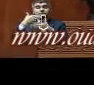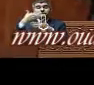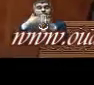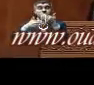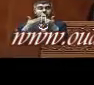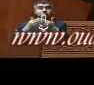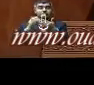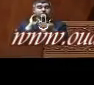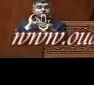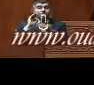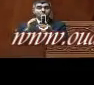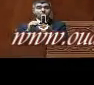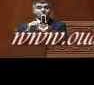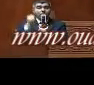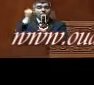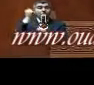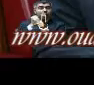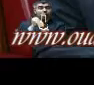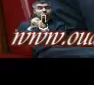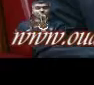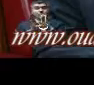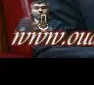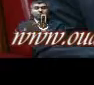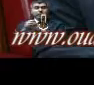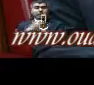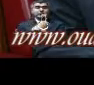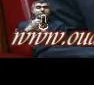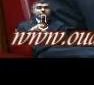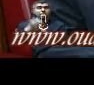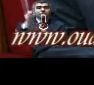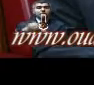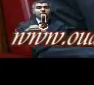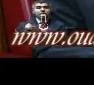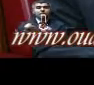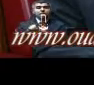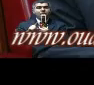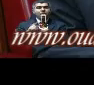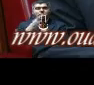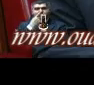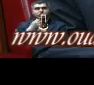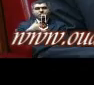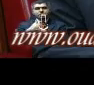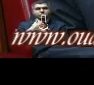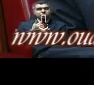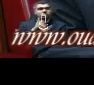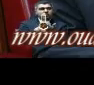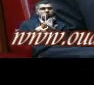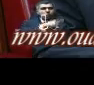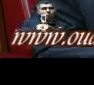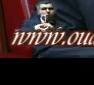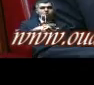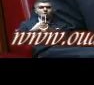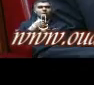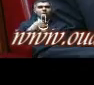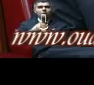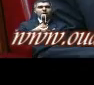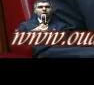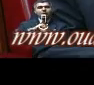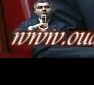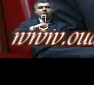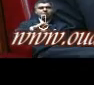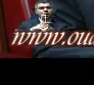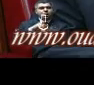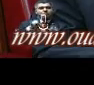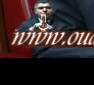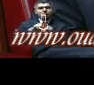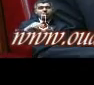الأشخاص يبقاو كيخدموا الدور ديالهم بحال النهار الأول، وتبني المراحيض في المدارس وتدوز